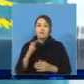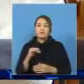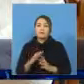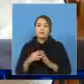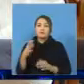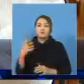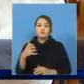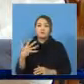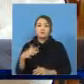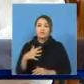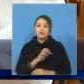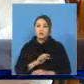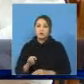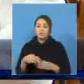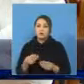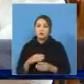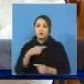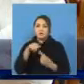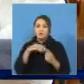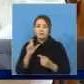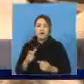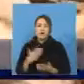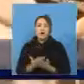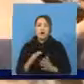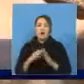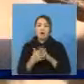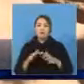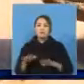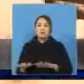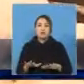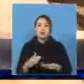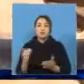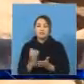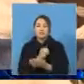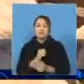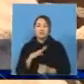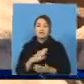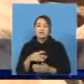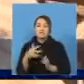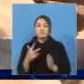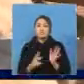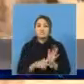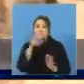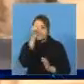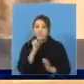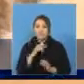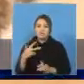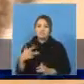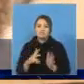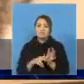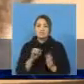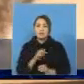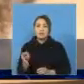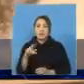505 миллион теңгенің өнеркәсіп өнімі өндірілді, ал ауыл шаруашылығы айтарлықтай табысты. 8 айда өнім көлемі 8 миллиард теңгені